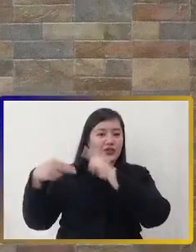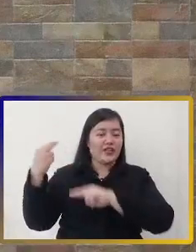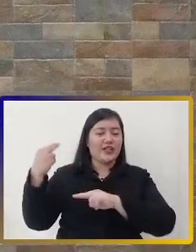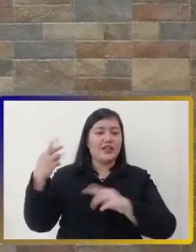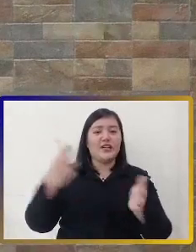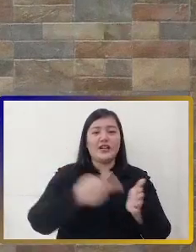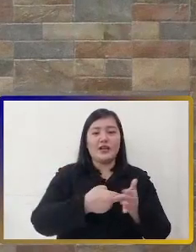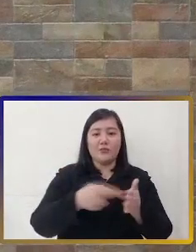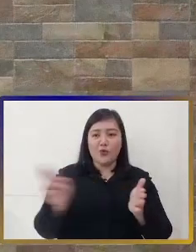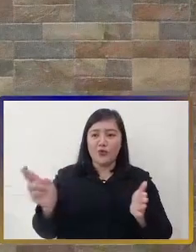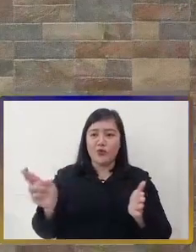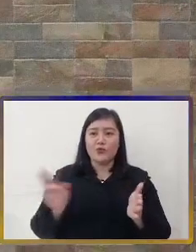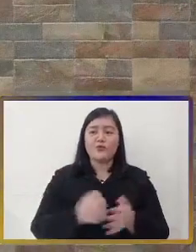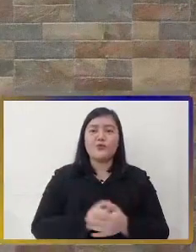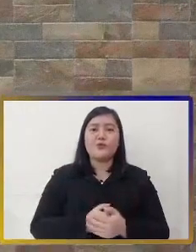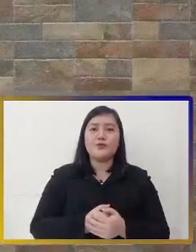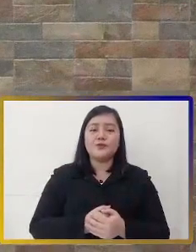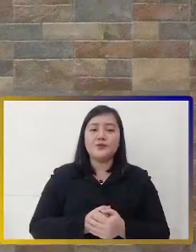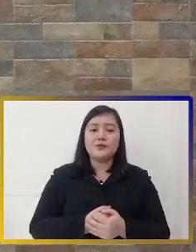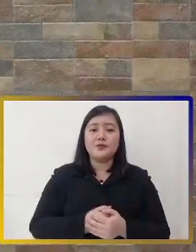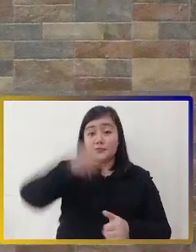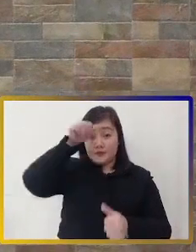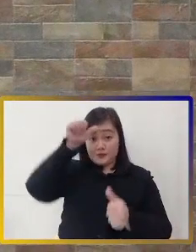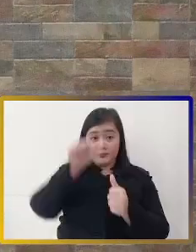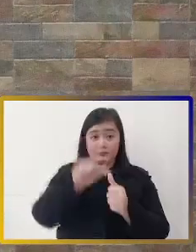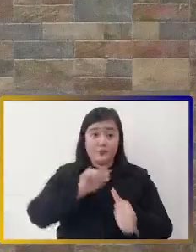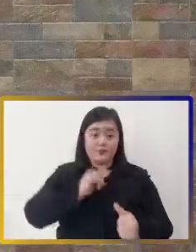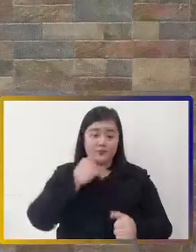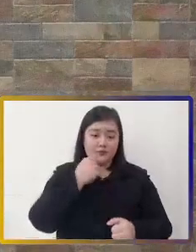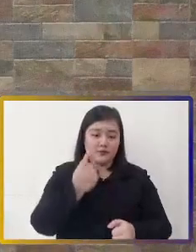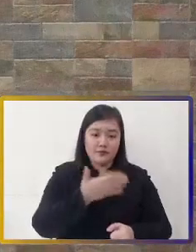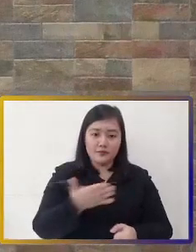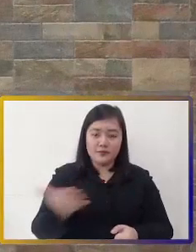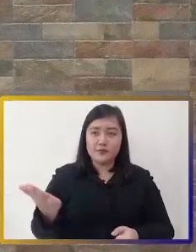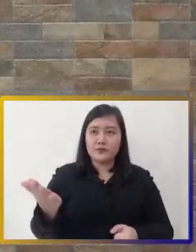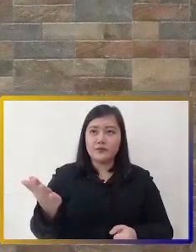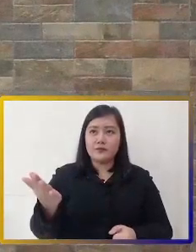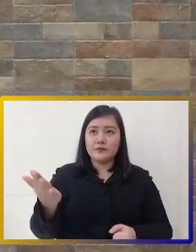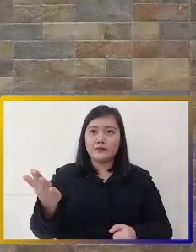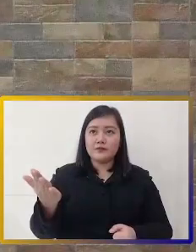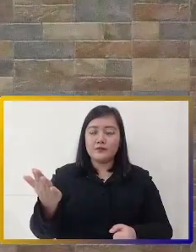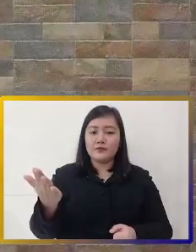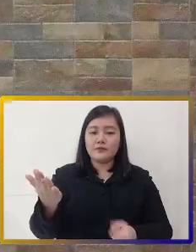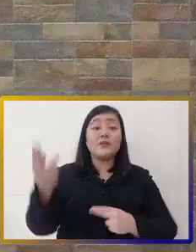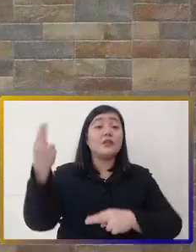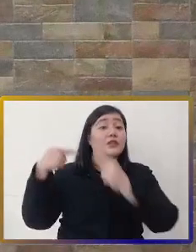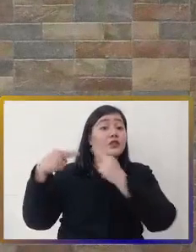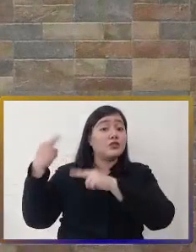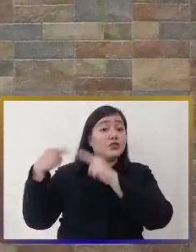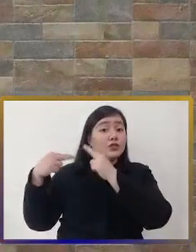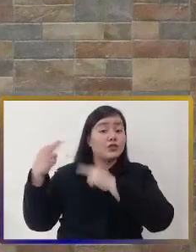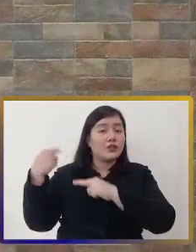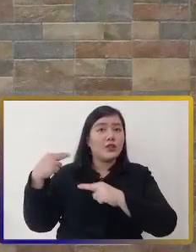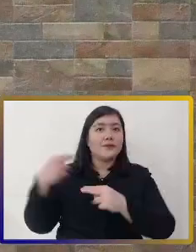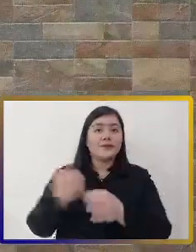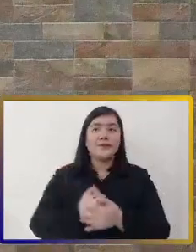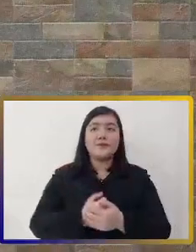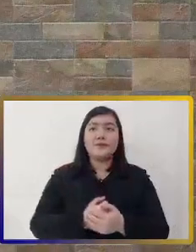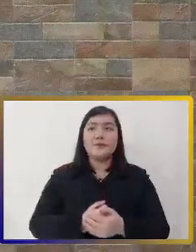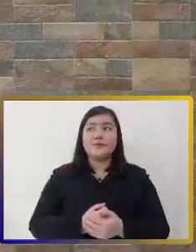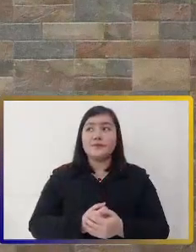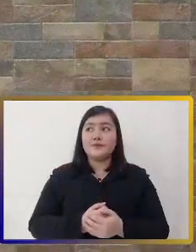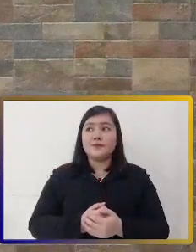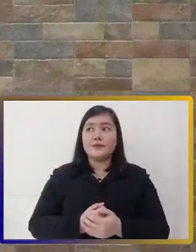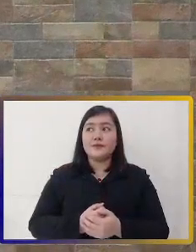maalala nyo po, ay nabanggit ko po sa inyo na the history will, it does not, hindi ito